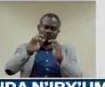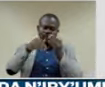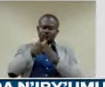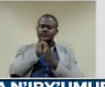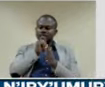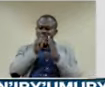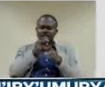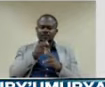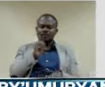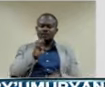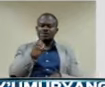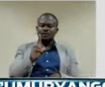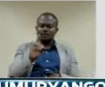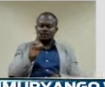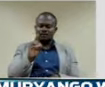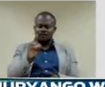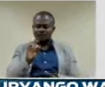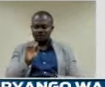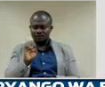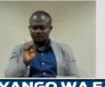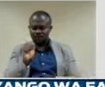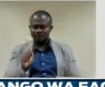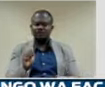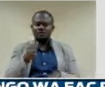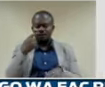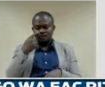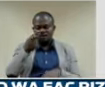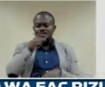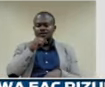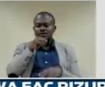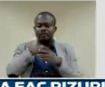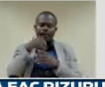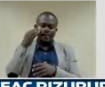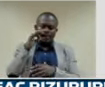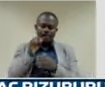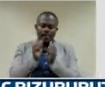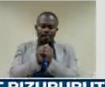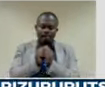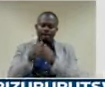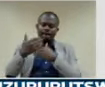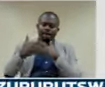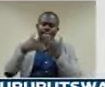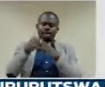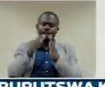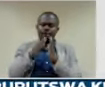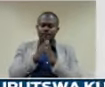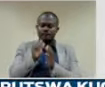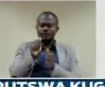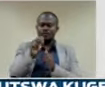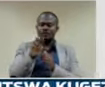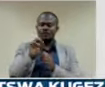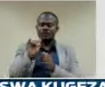ikinyamakuru Mediapart kivuga ko cyabonye uyu mugabo mu Faransa hafi y'umujyi wa Orléans.